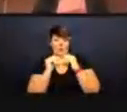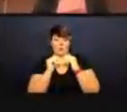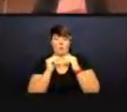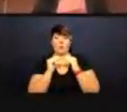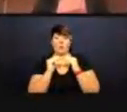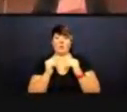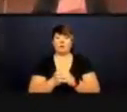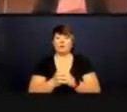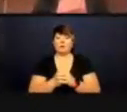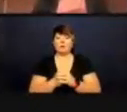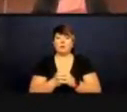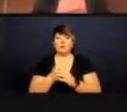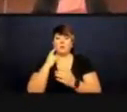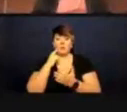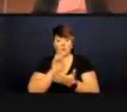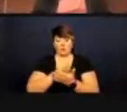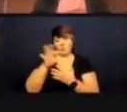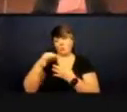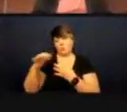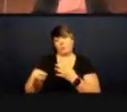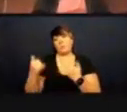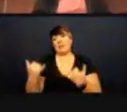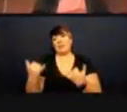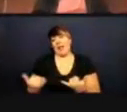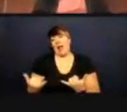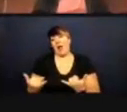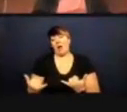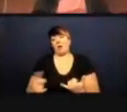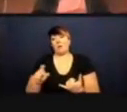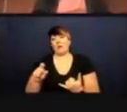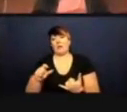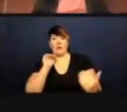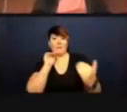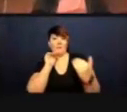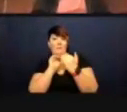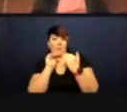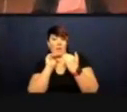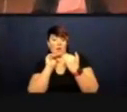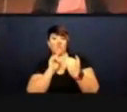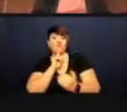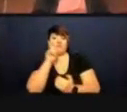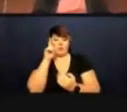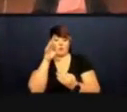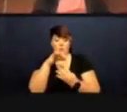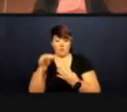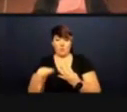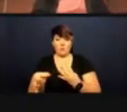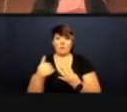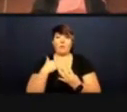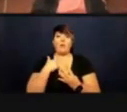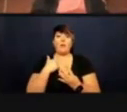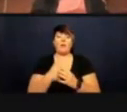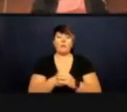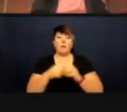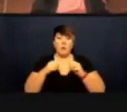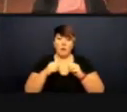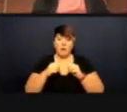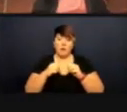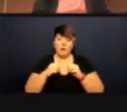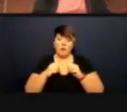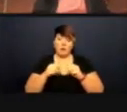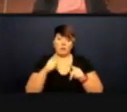Mabadiliko ambayo tumeshuhudia hivi karibuni kuhusiana na gola la shule limekuwa na ufanisi mkubwa sana